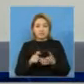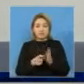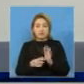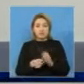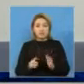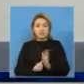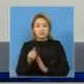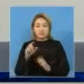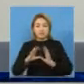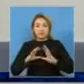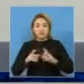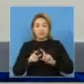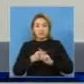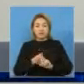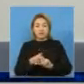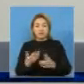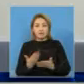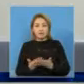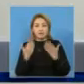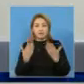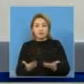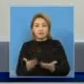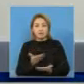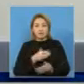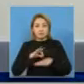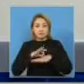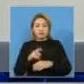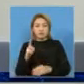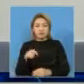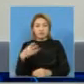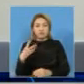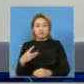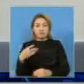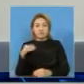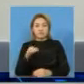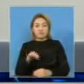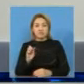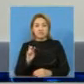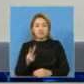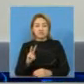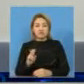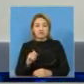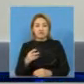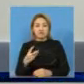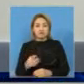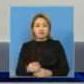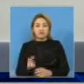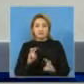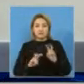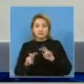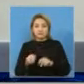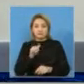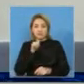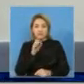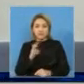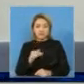С начала пандемии на сегодняшний день нами проведено 124 224 исследования на